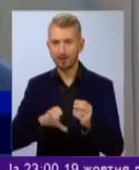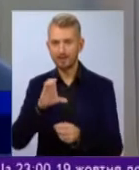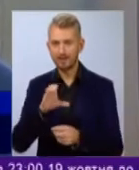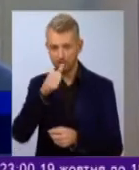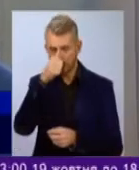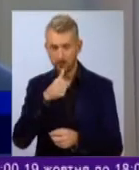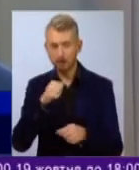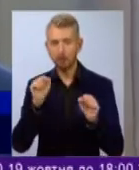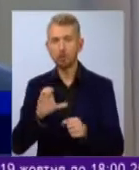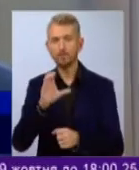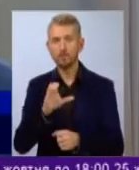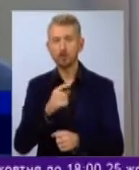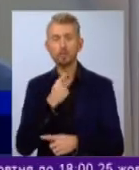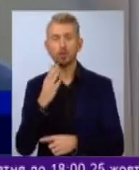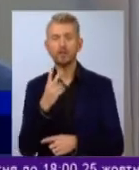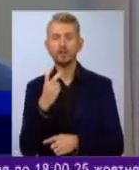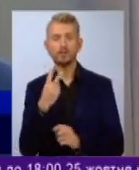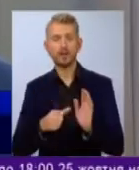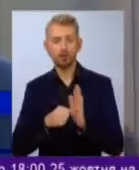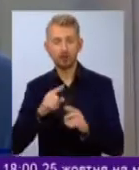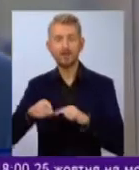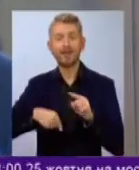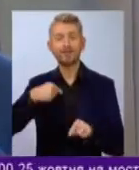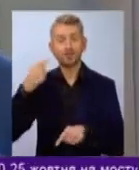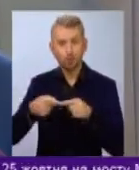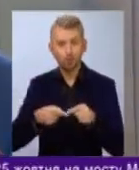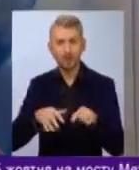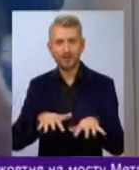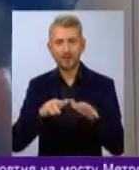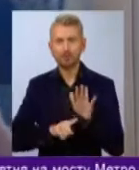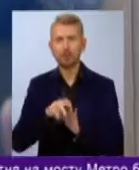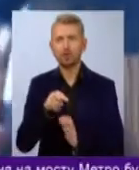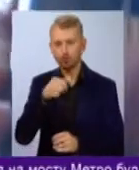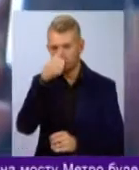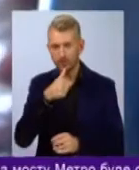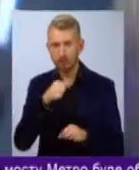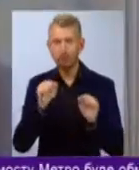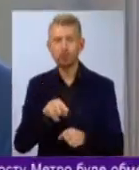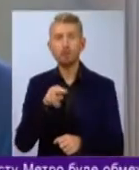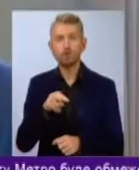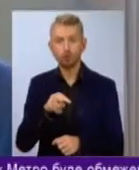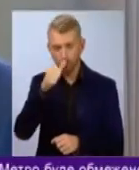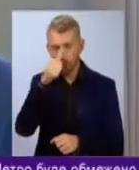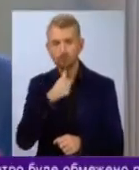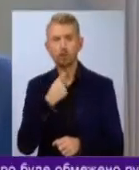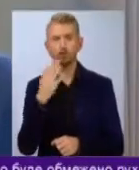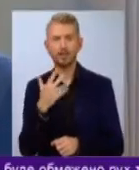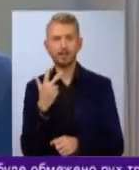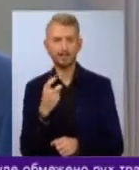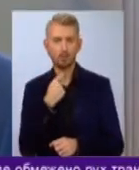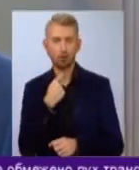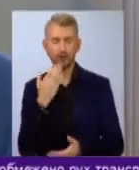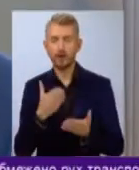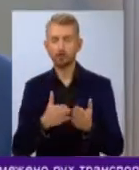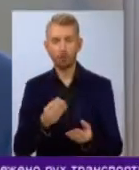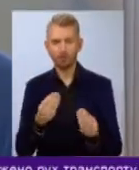січні проголосувати 226, і тоді наступна сесія, це починаючи з лютого, тобто ми можемо вже в лютому голосувати 300. Якщо він не дасть